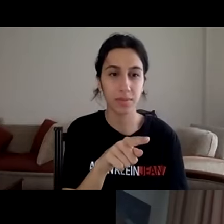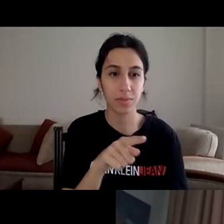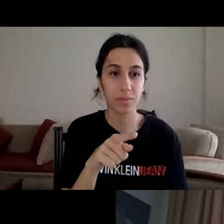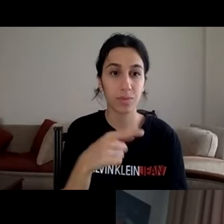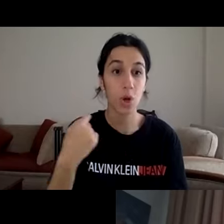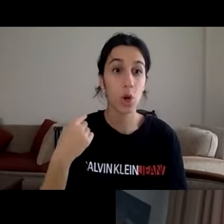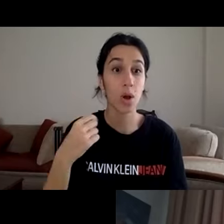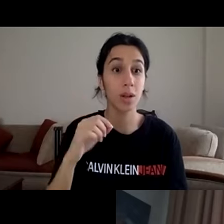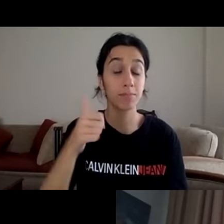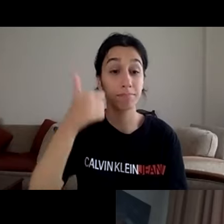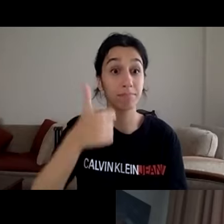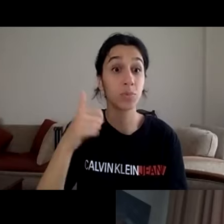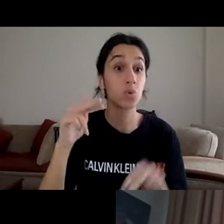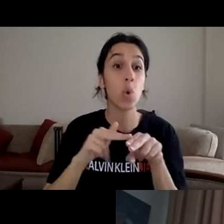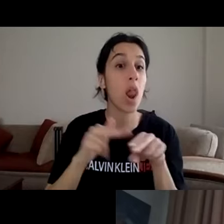özellikle kullanılabilecek